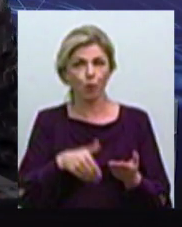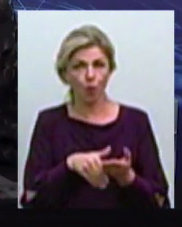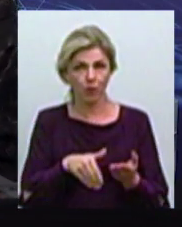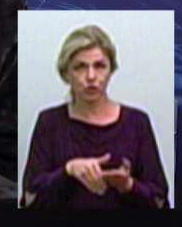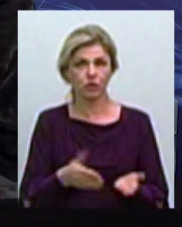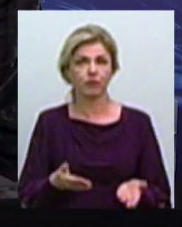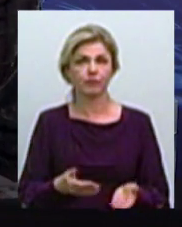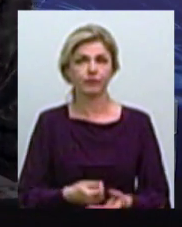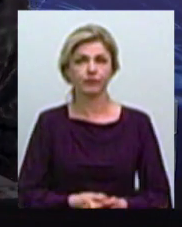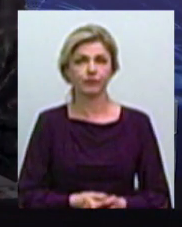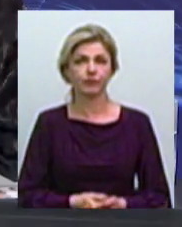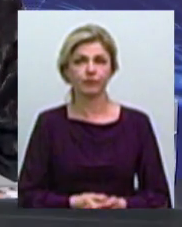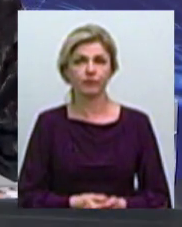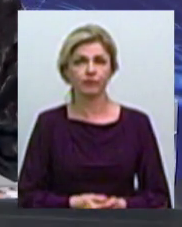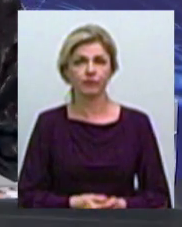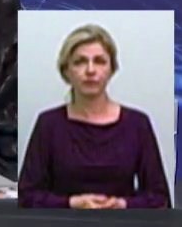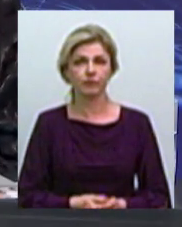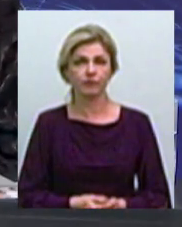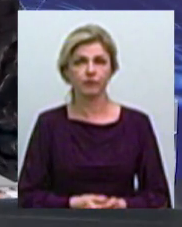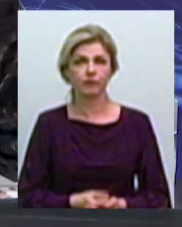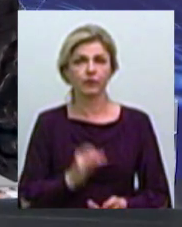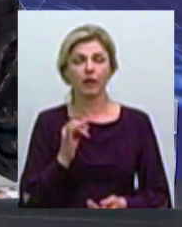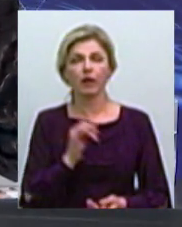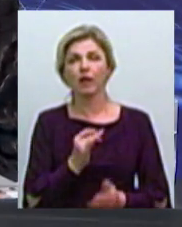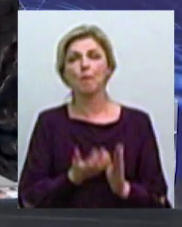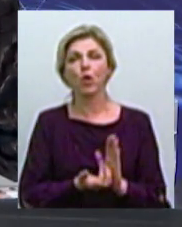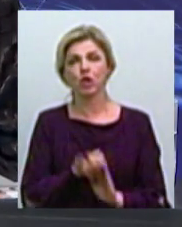допомога, це і підтримка